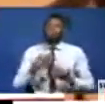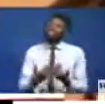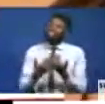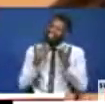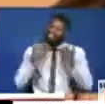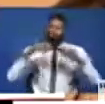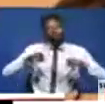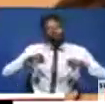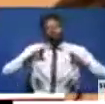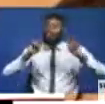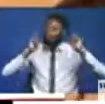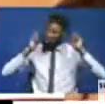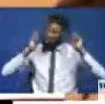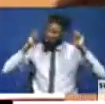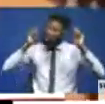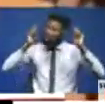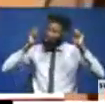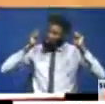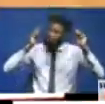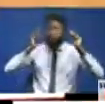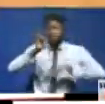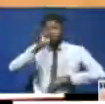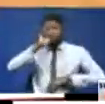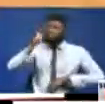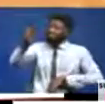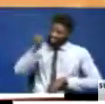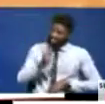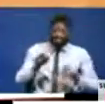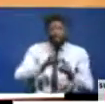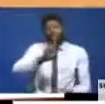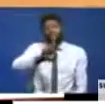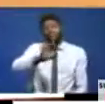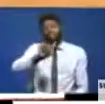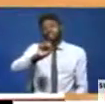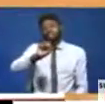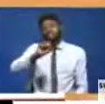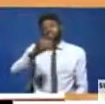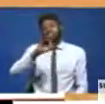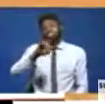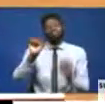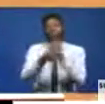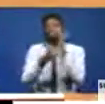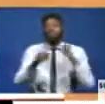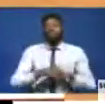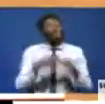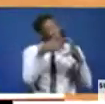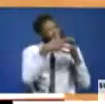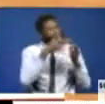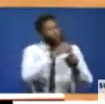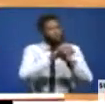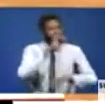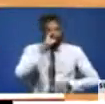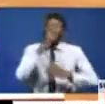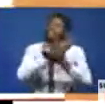tufanye maandamano ama kuna askari anaweza leta kama Rashid. Kama Amerika anachunga askari, kama akila mali anachunga askari, kama